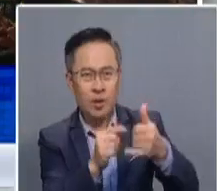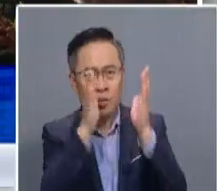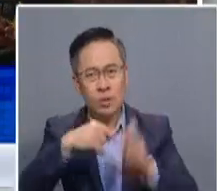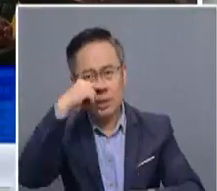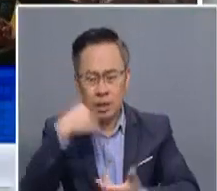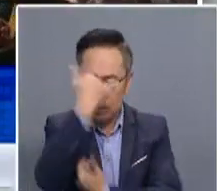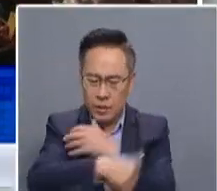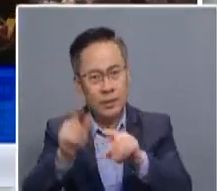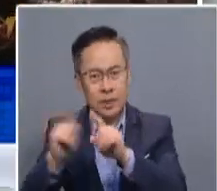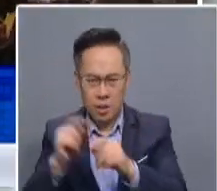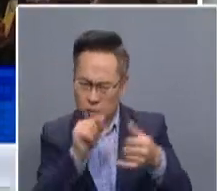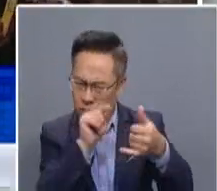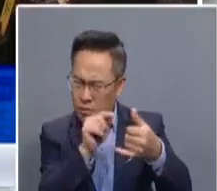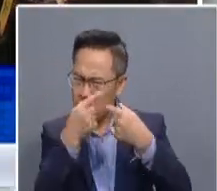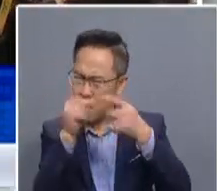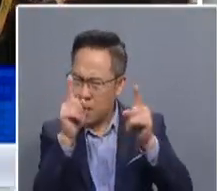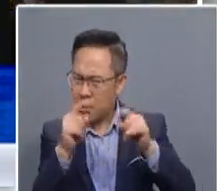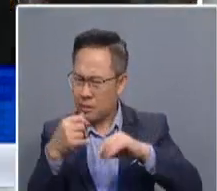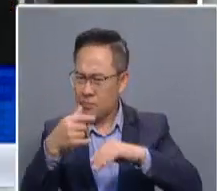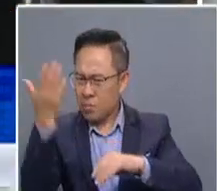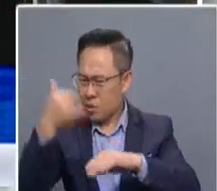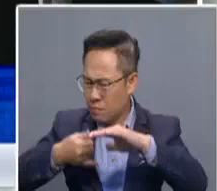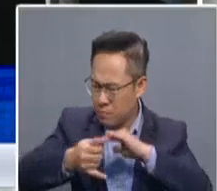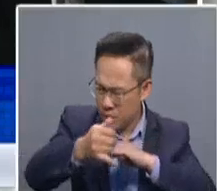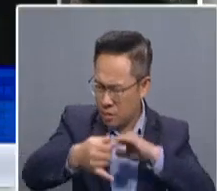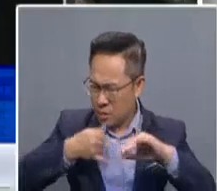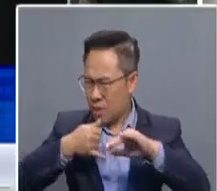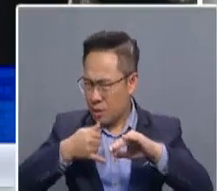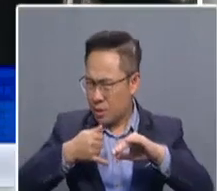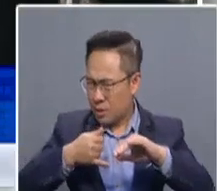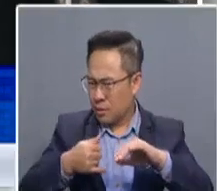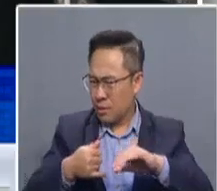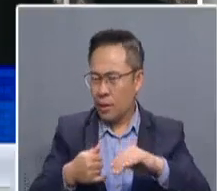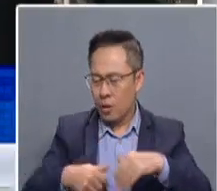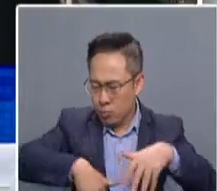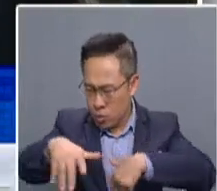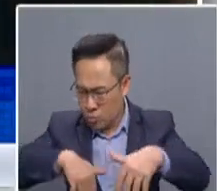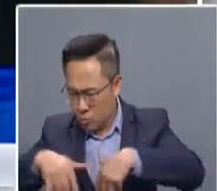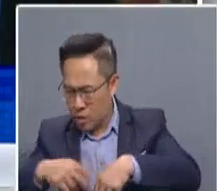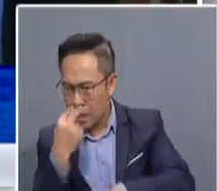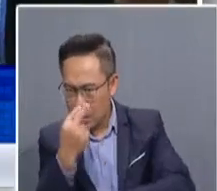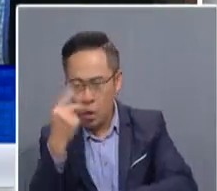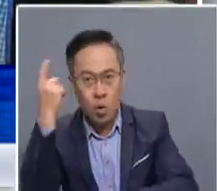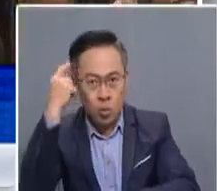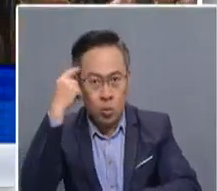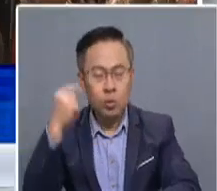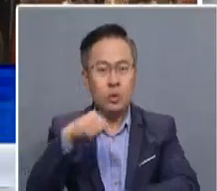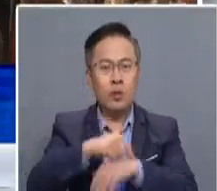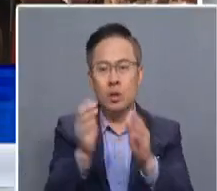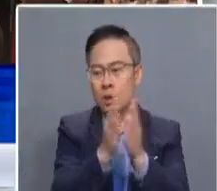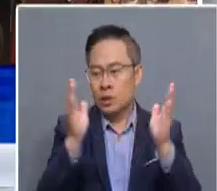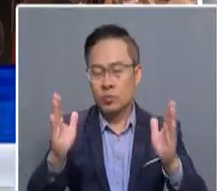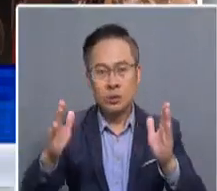ไทยคนต่างชาติก็ตามนะครับถ้ามาจากประเทศเพื่อนบ้านชายแดนโดยไม่ผ่านการกักตัว14วันภายใน1เดือนนี่ขอให้แจ้งเจ้